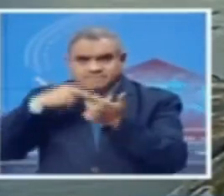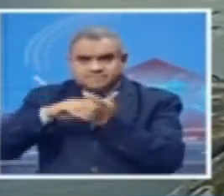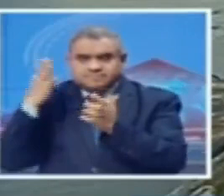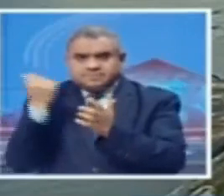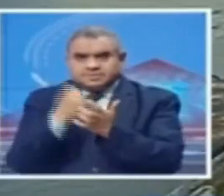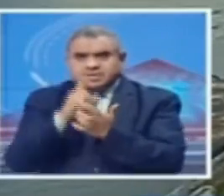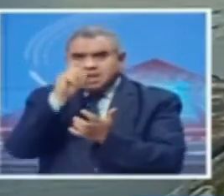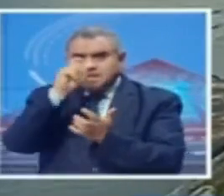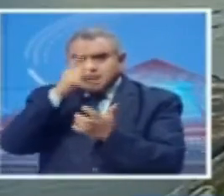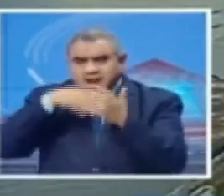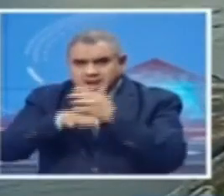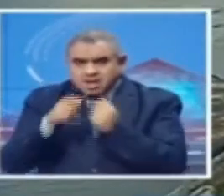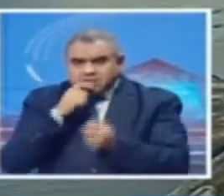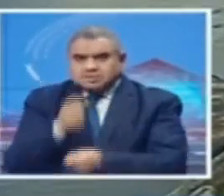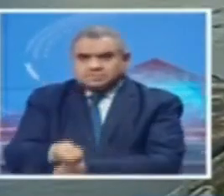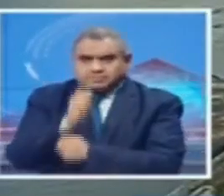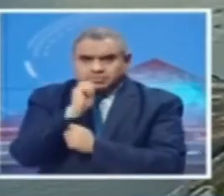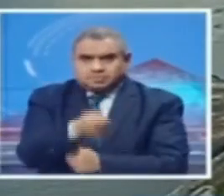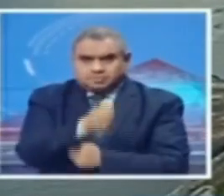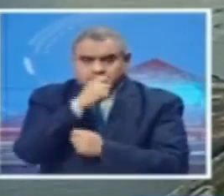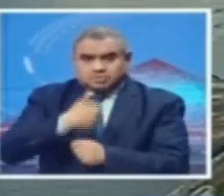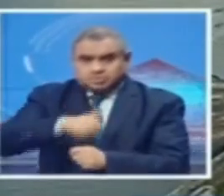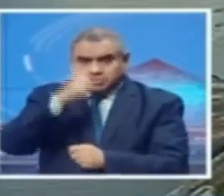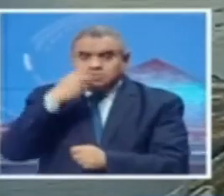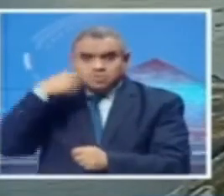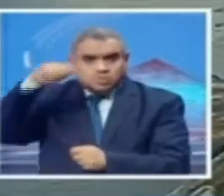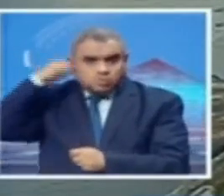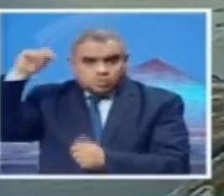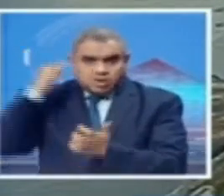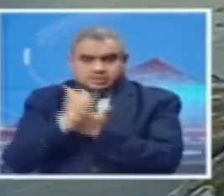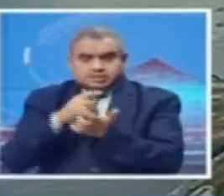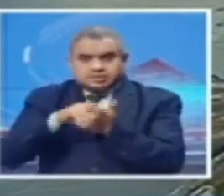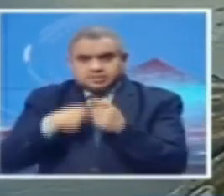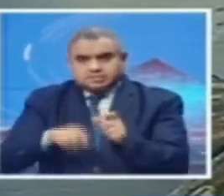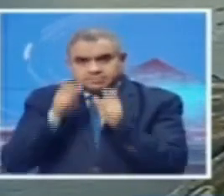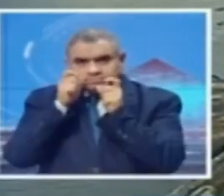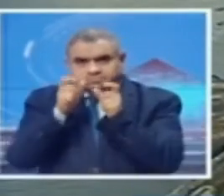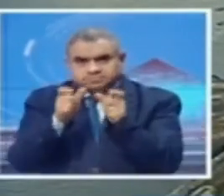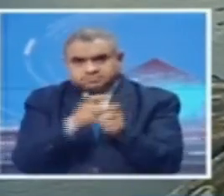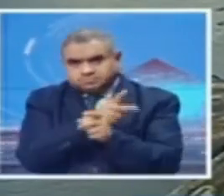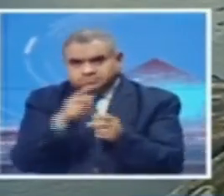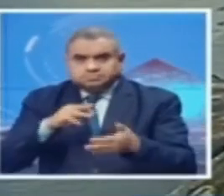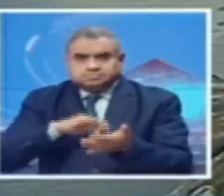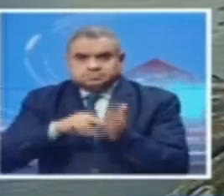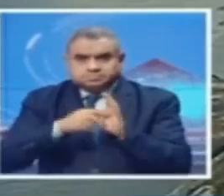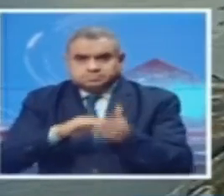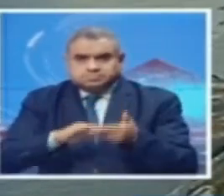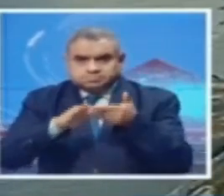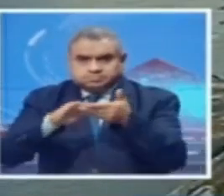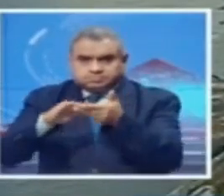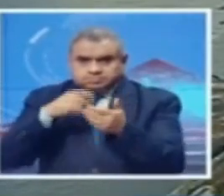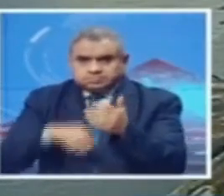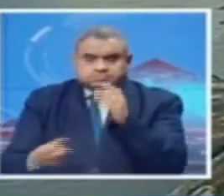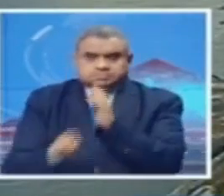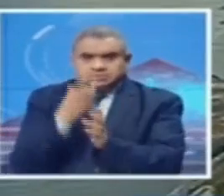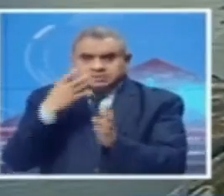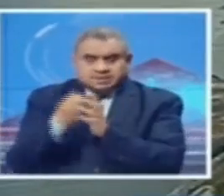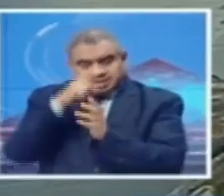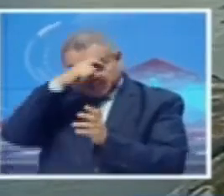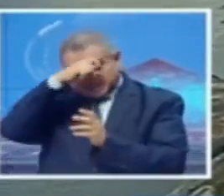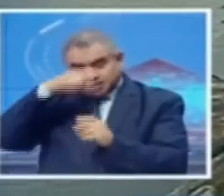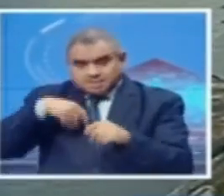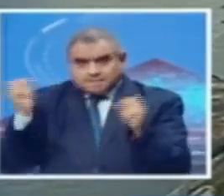رفع تراكمات المياه. وشدد شعراوي على رفع درجة الاستعداد بجميع القطاعات الخدمية في المحافظات المعرضة للطقس